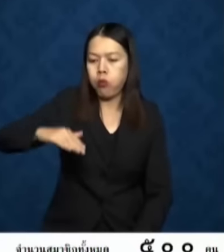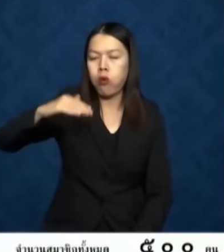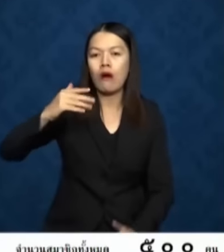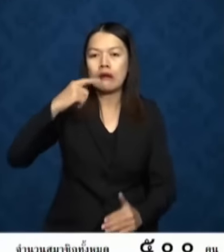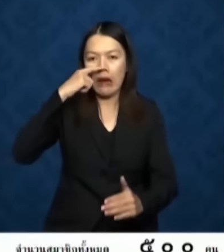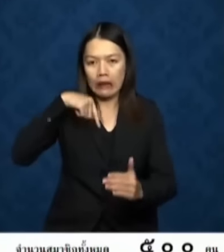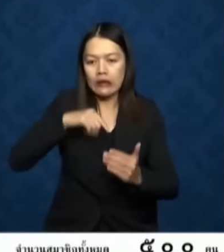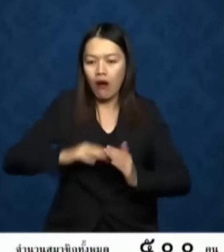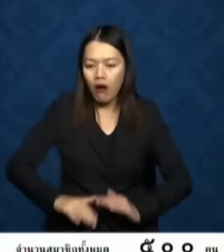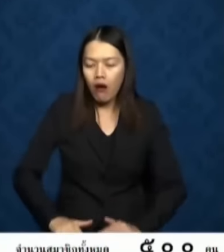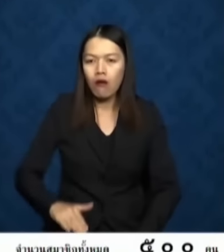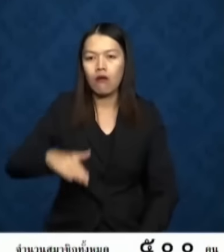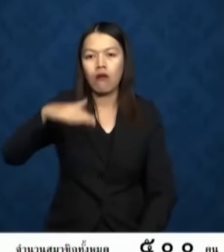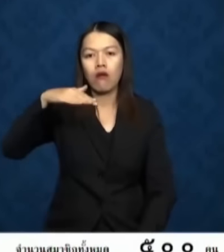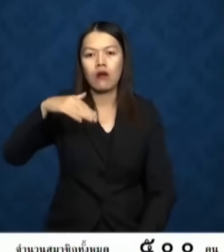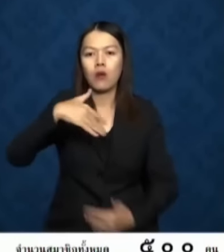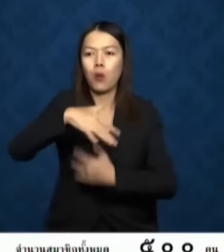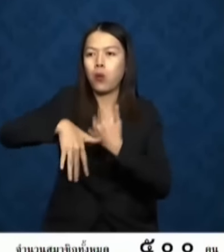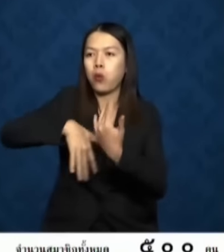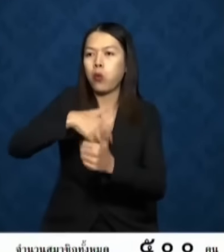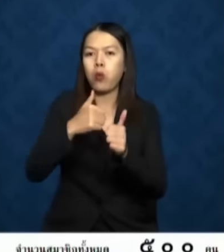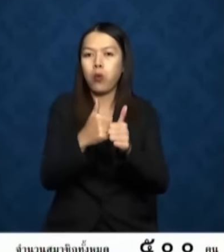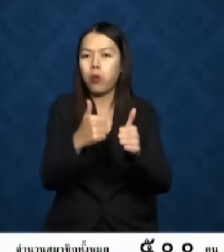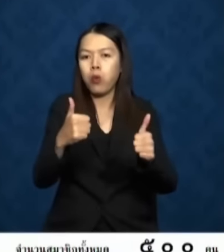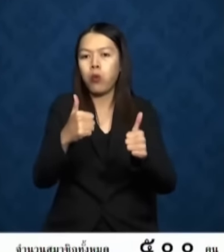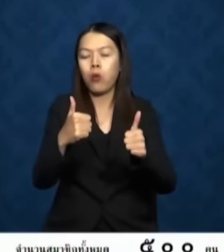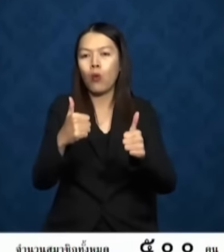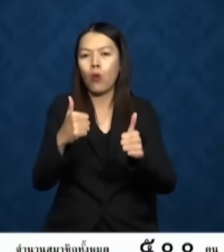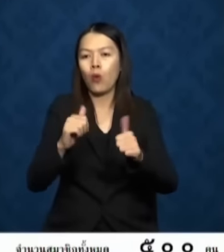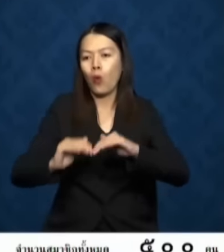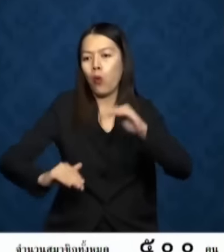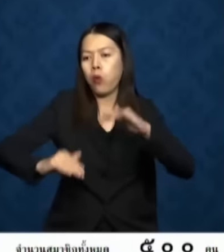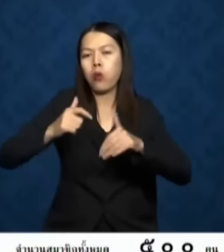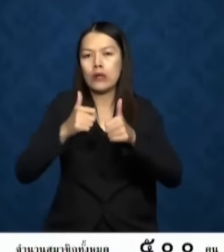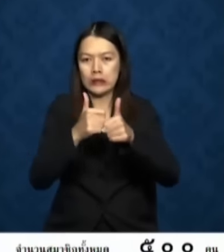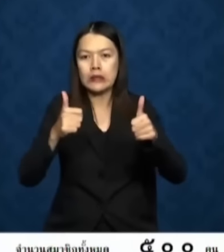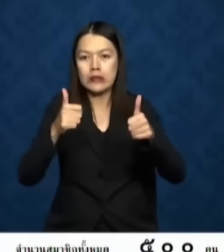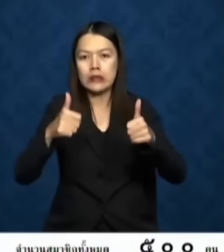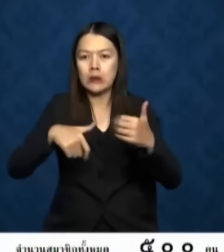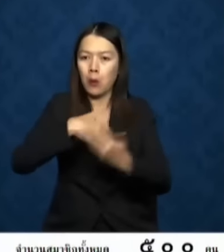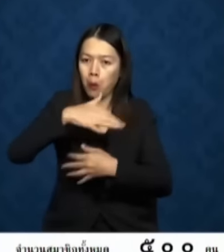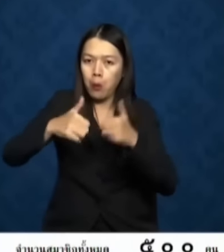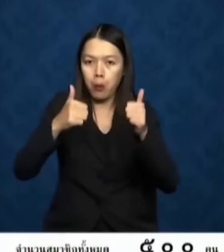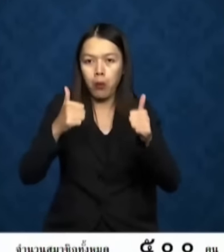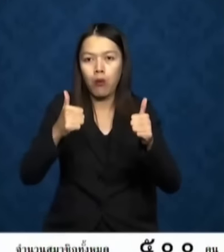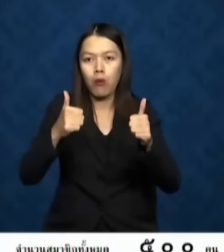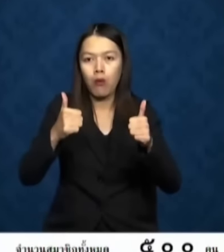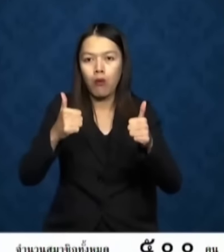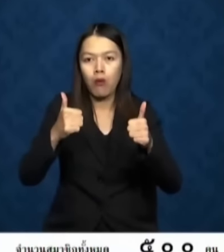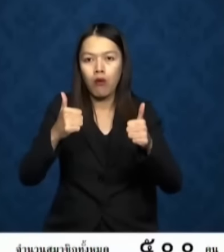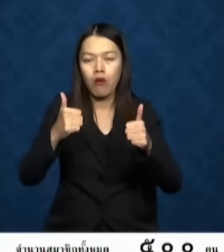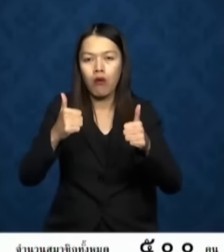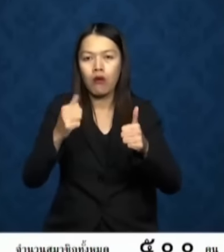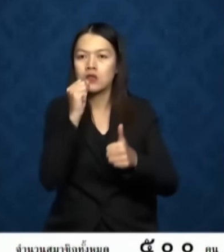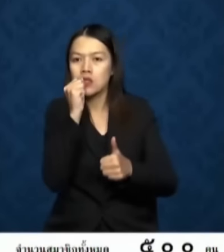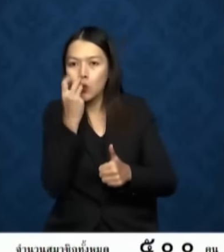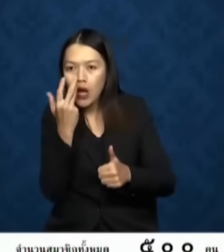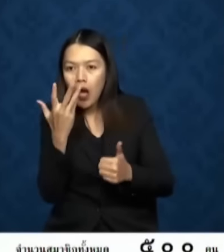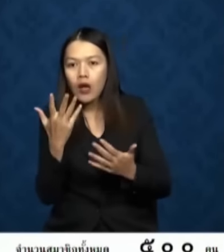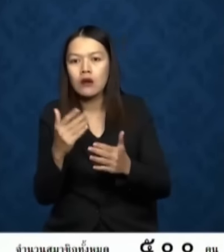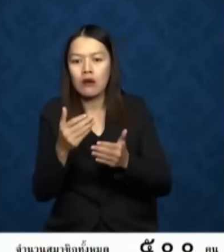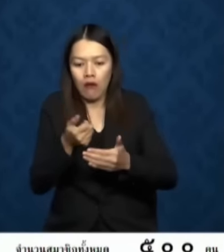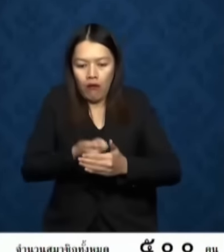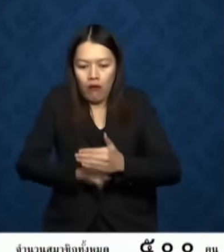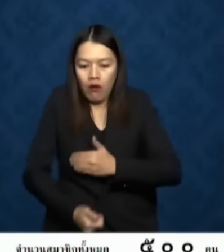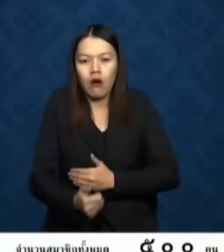ผ่นดินนี้ได้มีระบบนิเวศที่สามารถสร้างคนอย่างมีคุณภาพได้เราไม่มีสวัสดิการสำหรับเด็ก